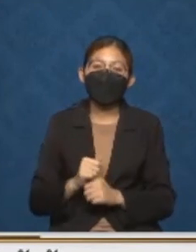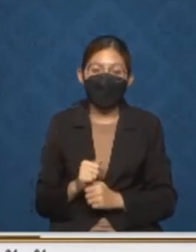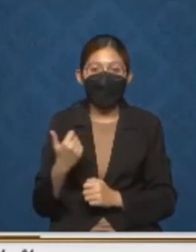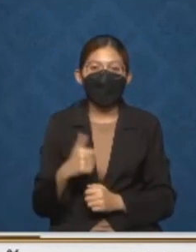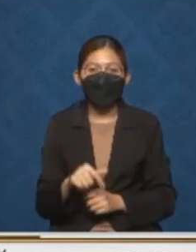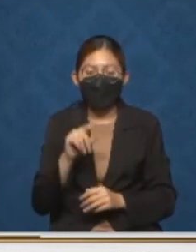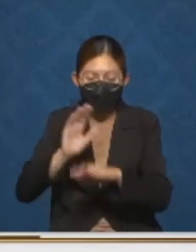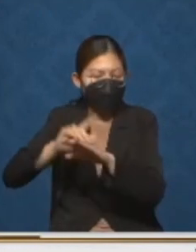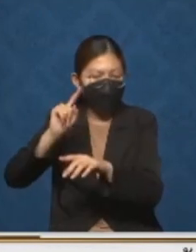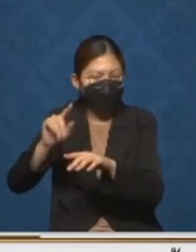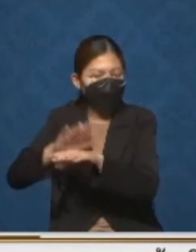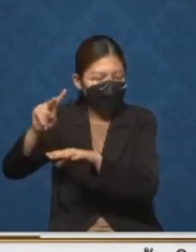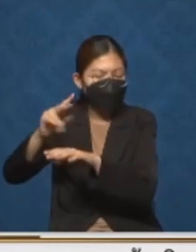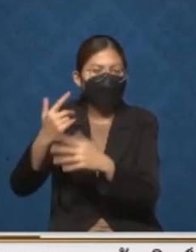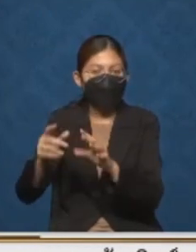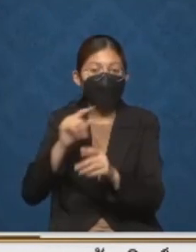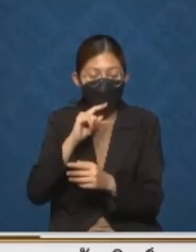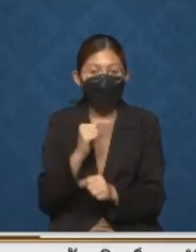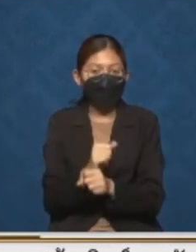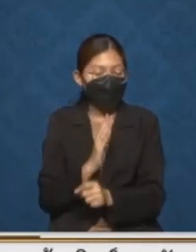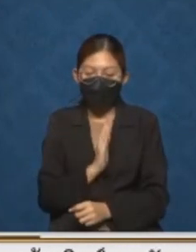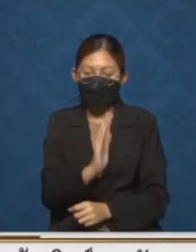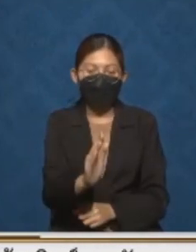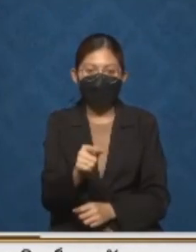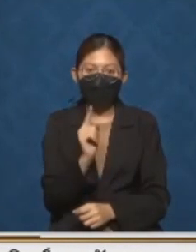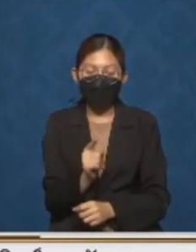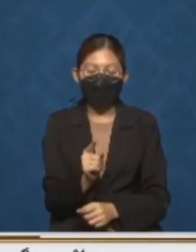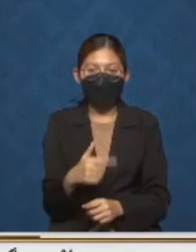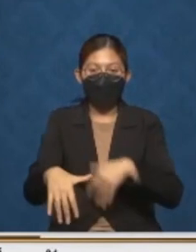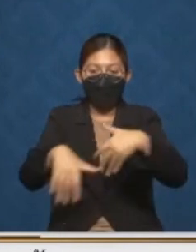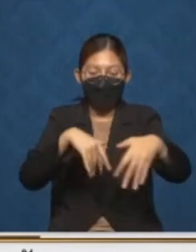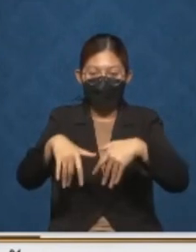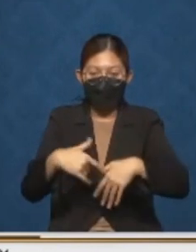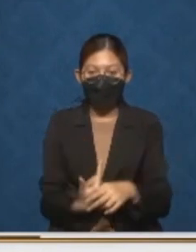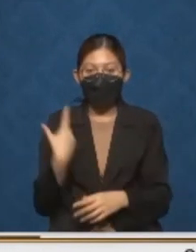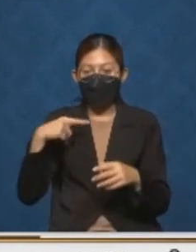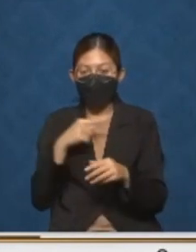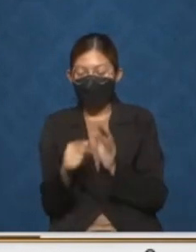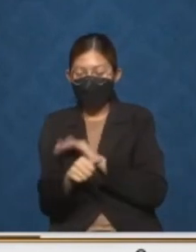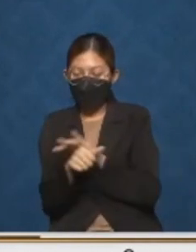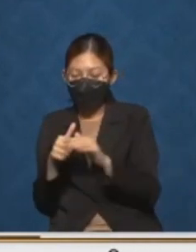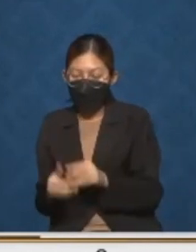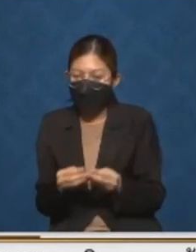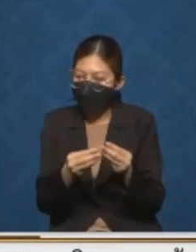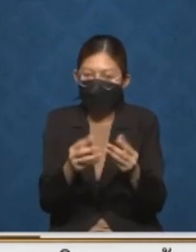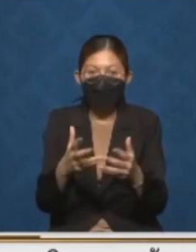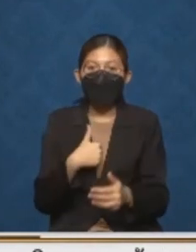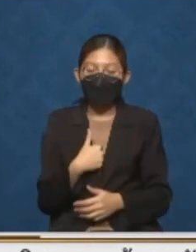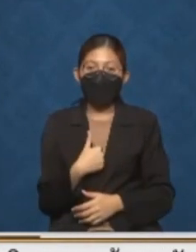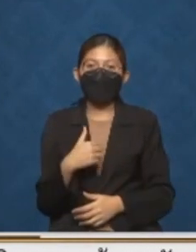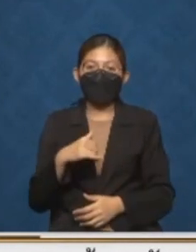ว่ถ้าท่านเข้าตามตรอกออกตามปตู ทำเพพน้ประชาชนไม่มีผลประโยชนแอบแง จิลยุเชียสุดใจขาดดิ้น